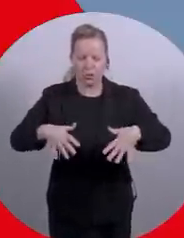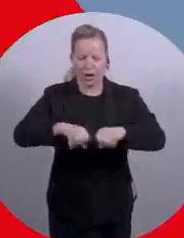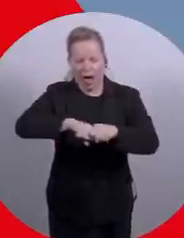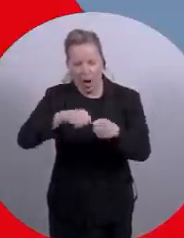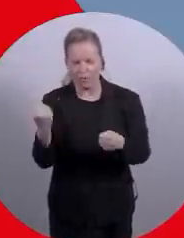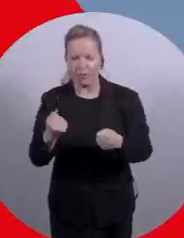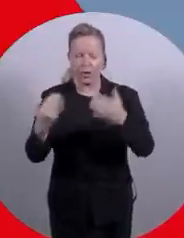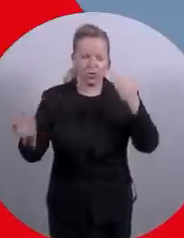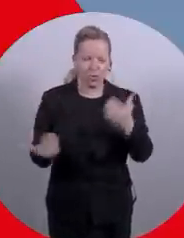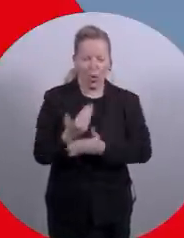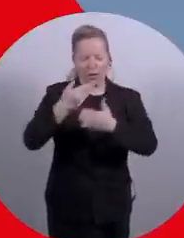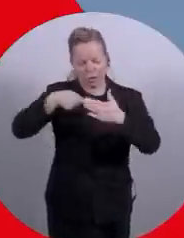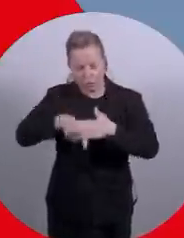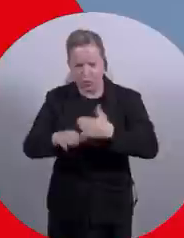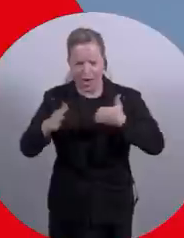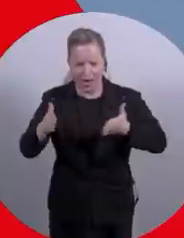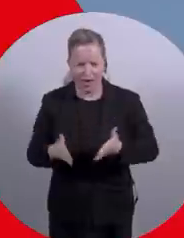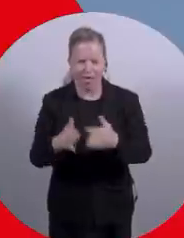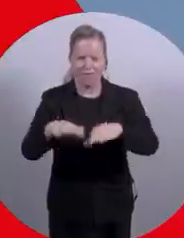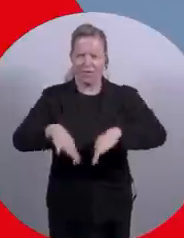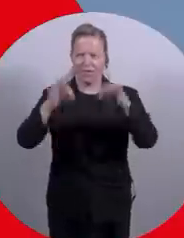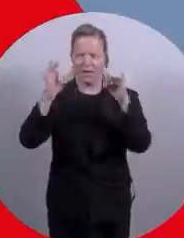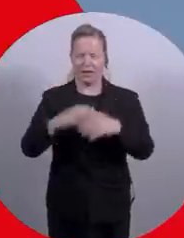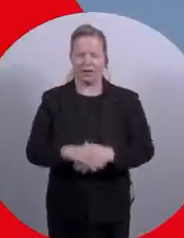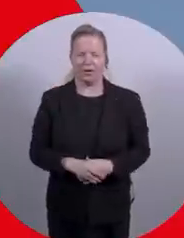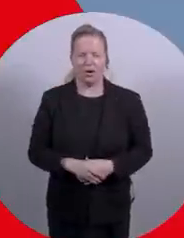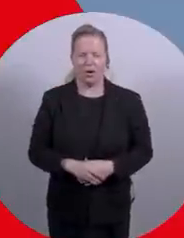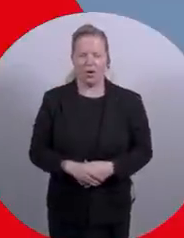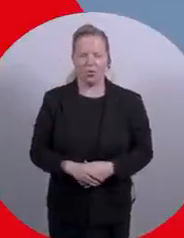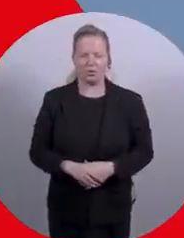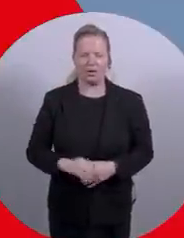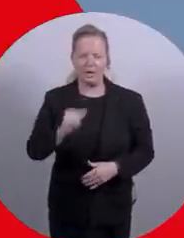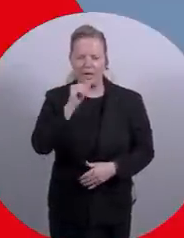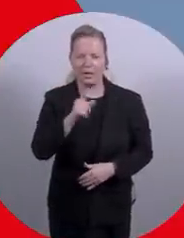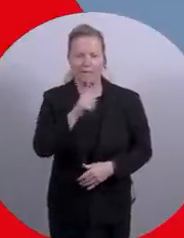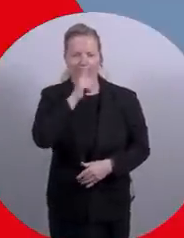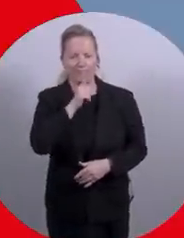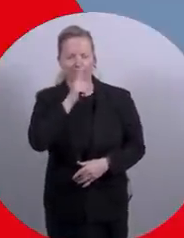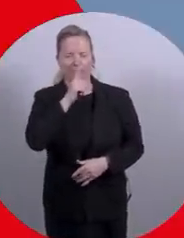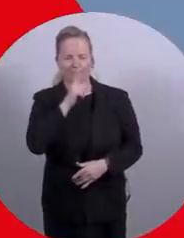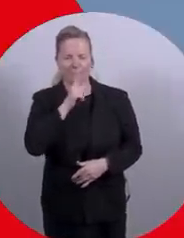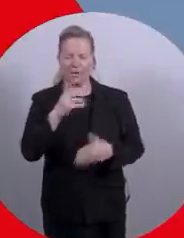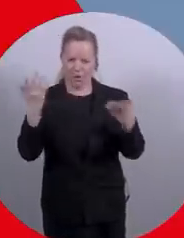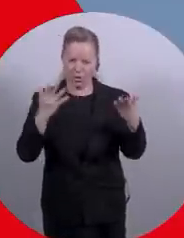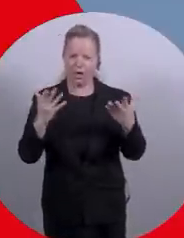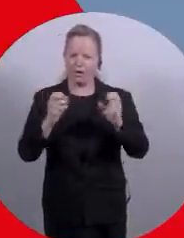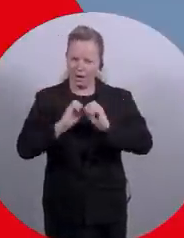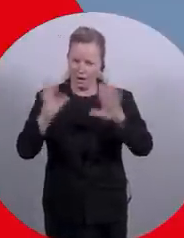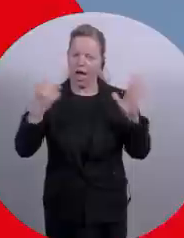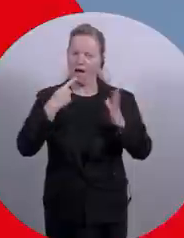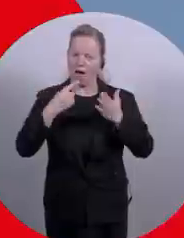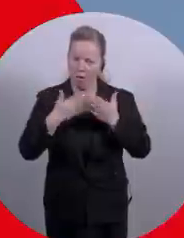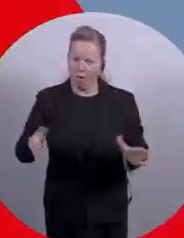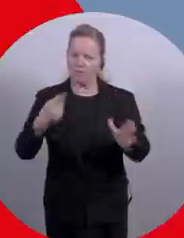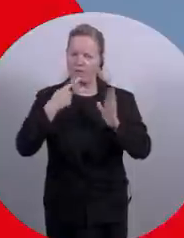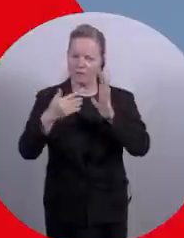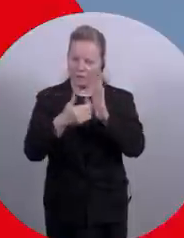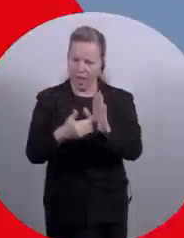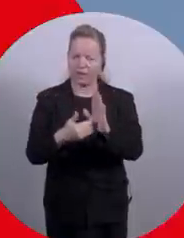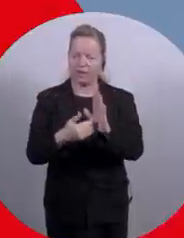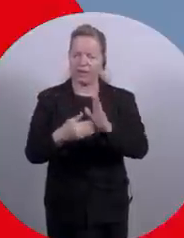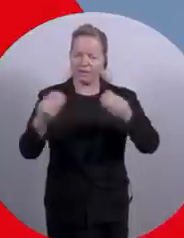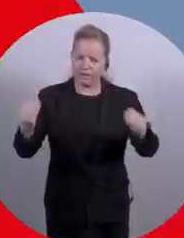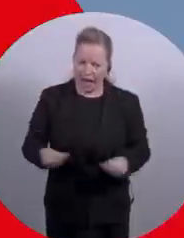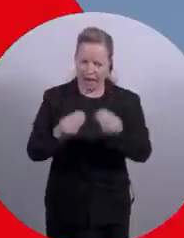Zugänge findet und weil er sich kein Blatt vor den Mund nimmt und das macht es sachlich überlegt glaubwürdig und